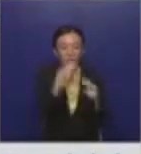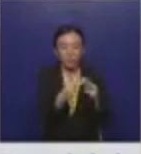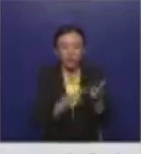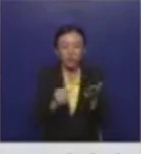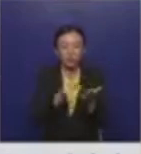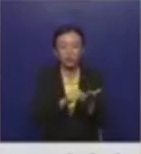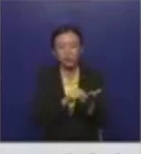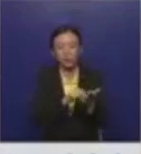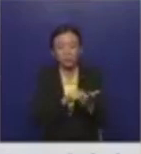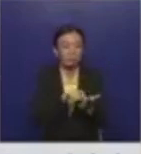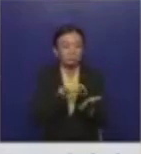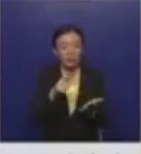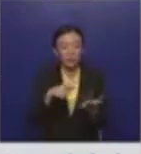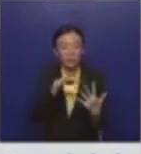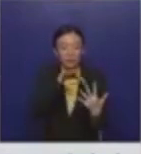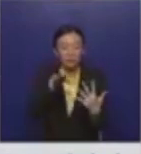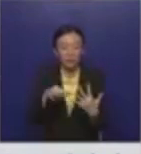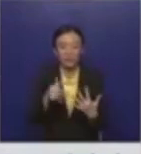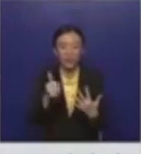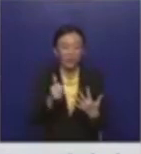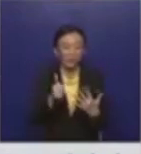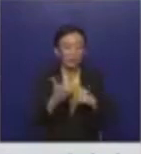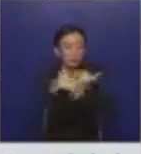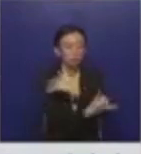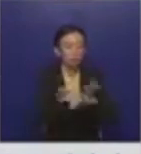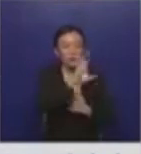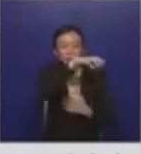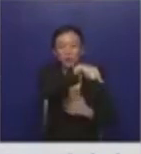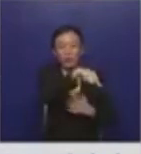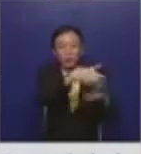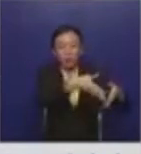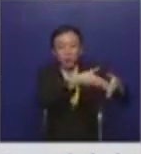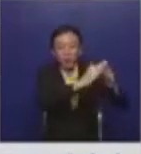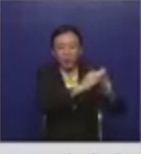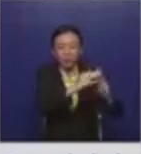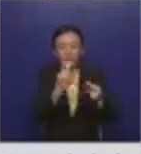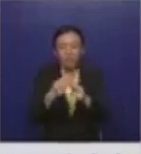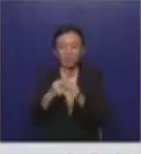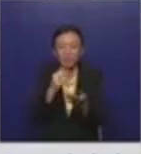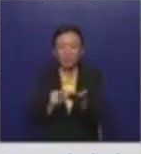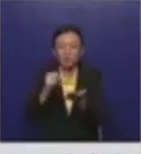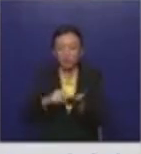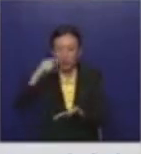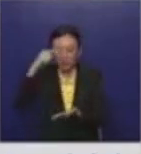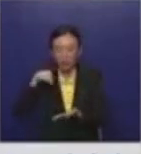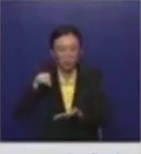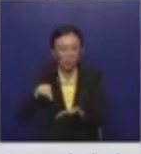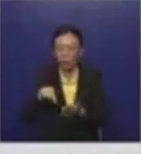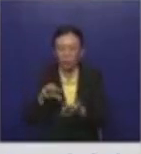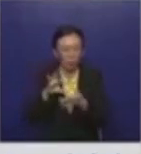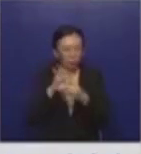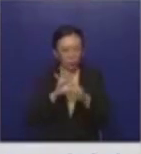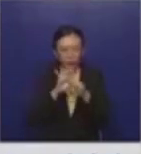ก็ไปมีที่ตั้งสำนักงานต่างประเทศก็จดทะเบียนค้าขายภายในประเทศอันนี้น่าห่วงมากนะครับถ้าไม่มีมาตรการร